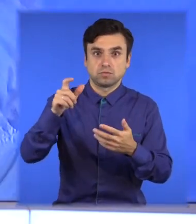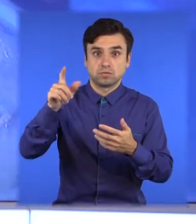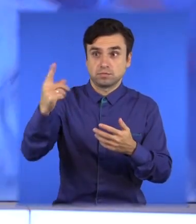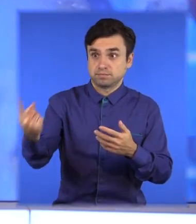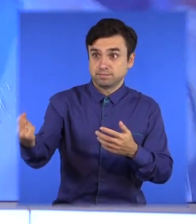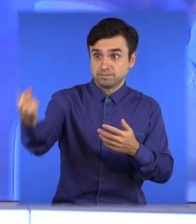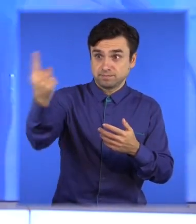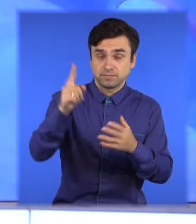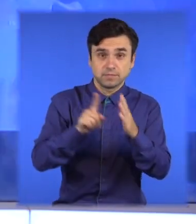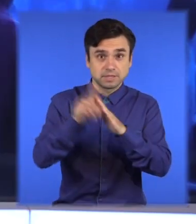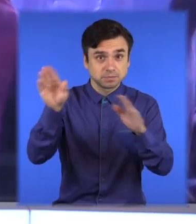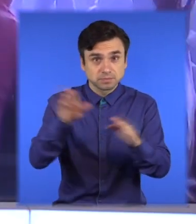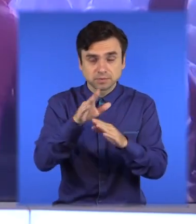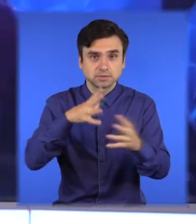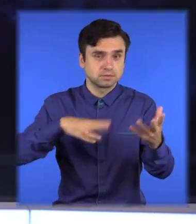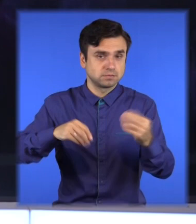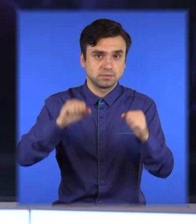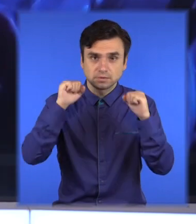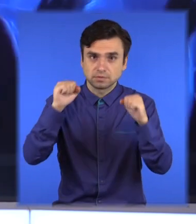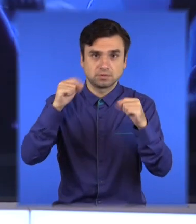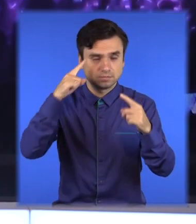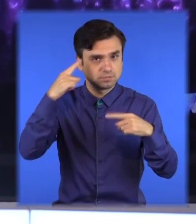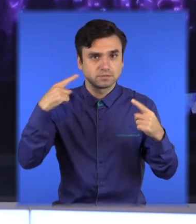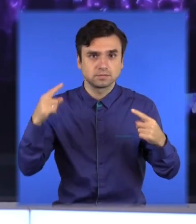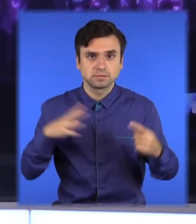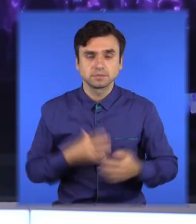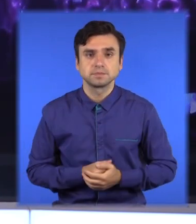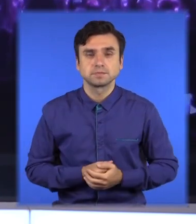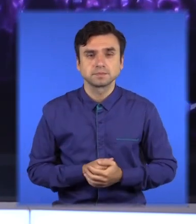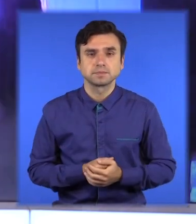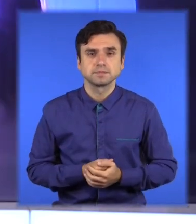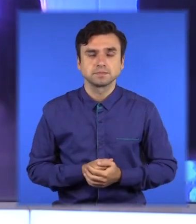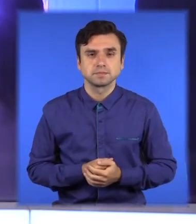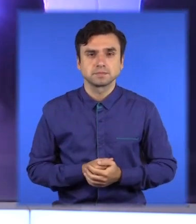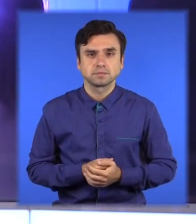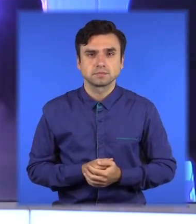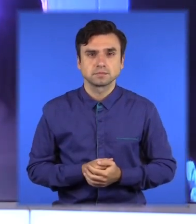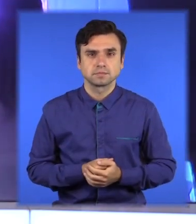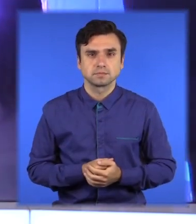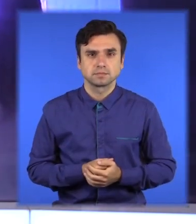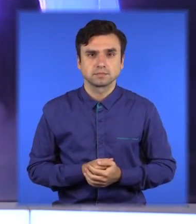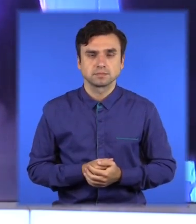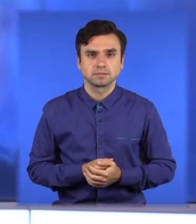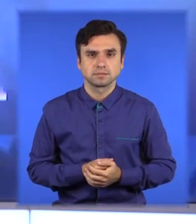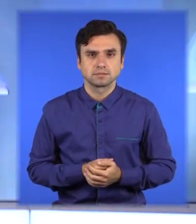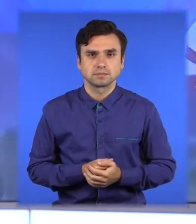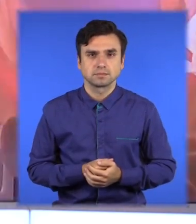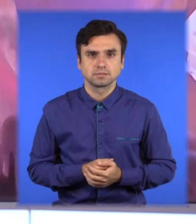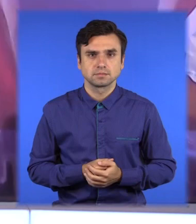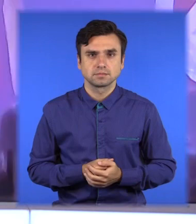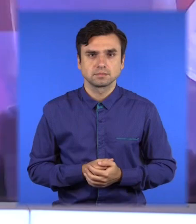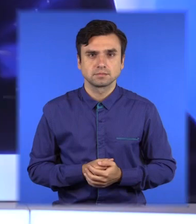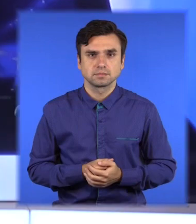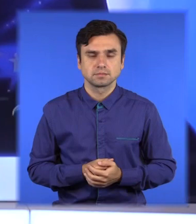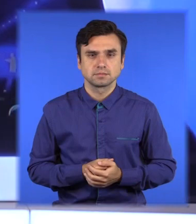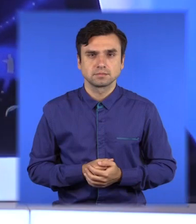виконавця Монатіка. Пісні з нового альбому та вже всім відомі хіти запалювали танцпол. Драйвова атмосфера та нестримний ритм не